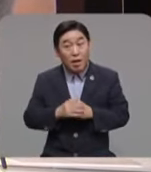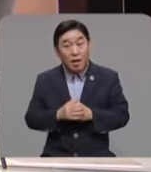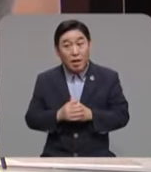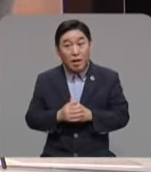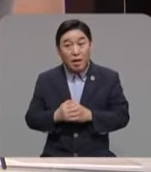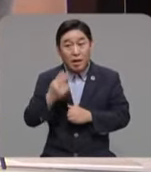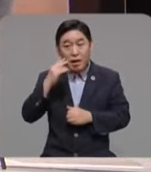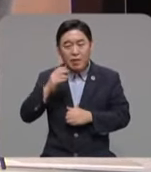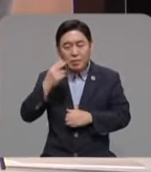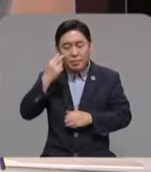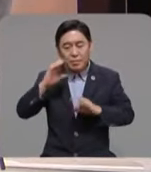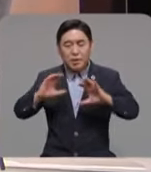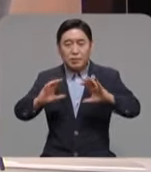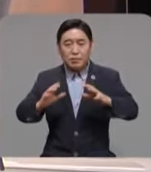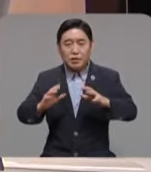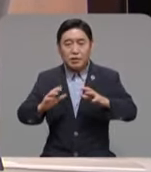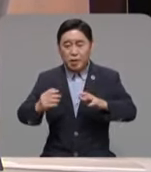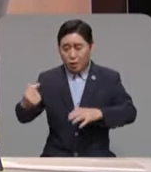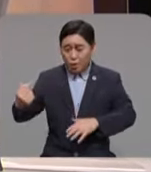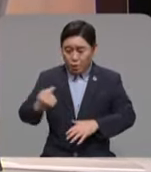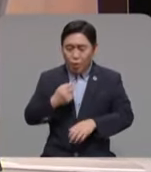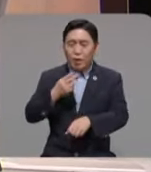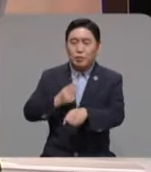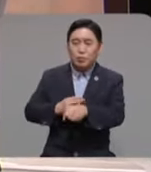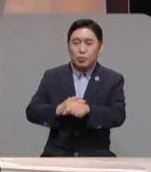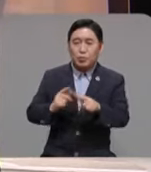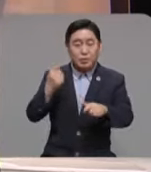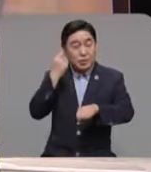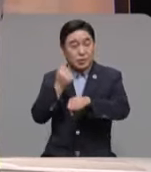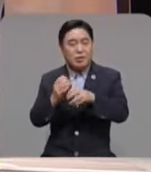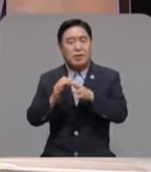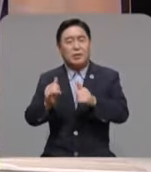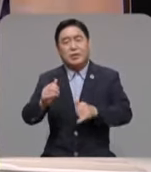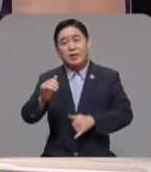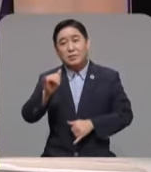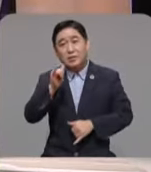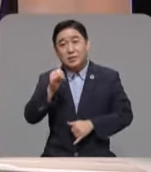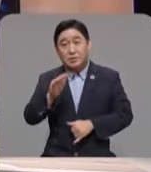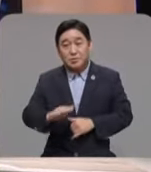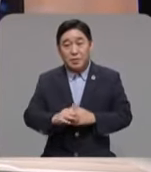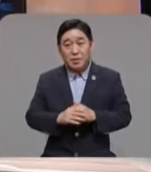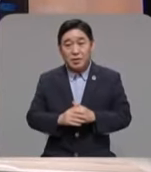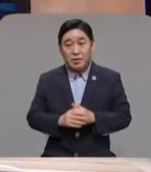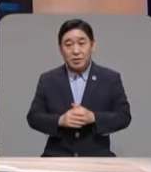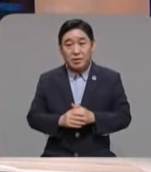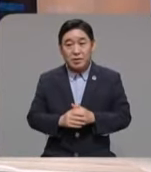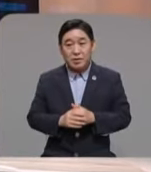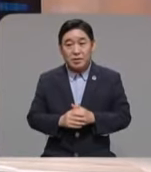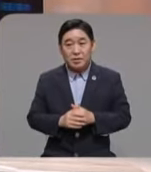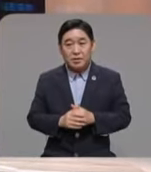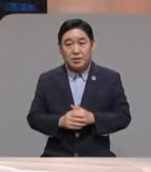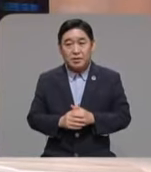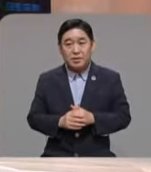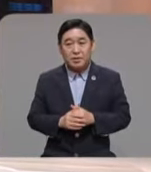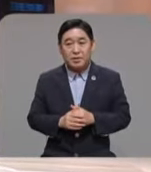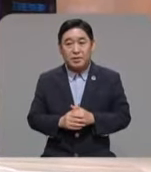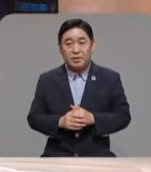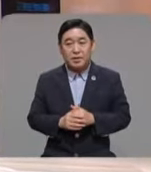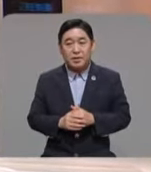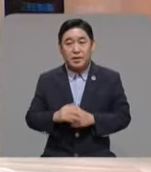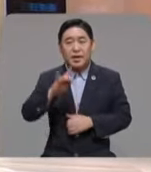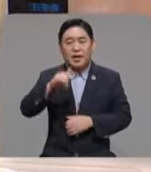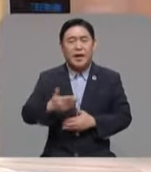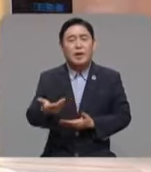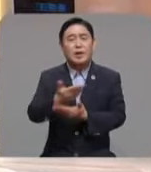저 미국 제야에서 그걸 주장하는 교수들이나 학자들은 있지만 아니요. 지금 하고 있는데 어떻게 그러십니까? 핵공유는